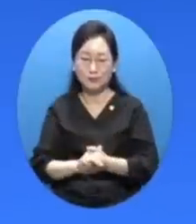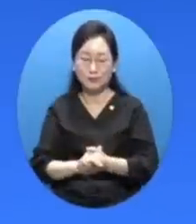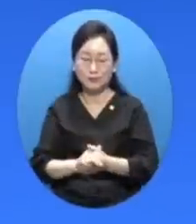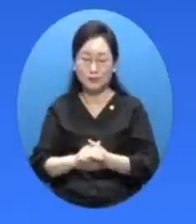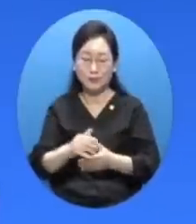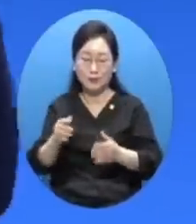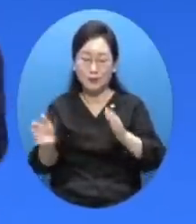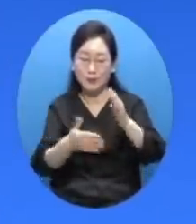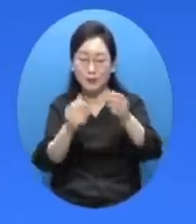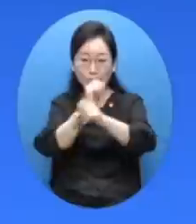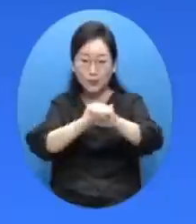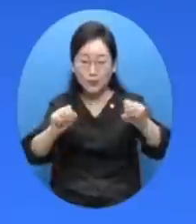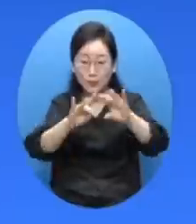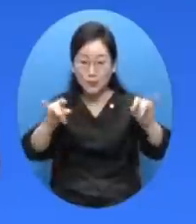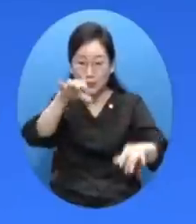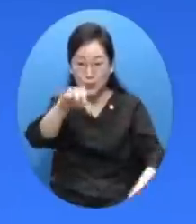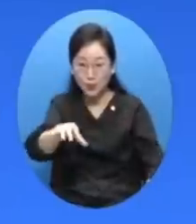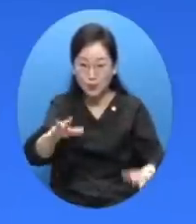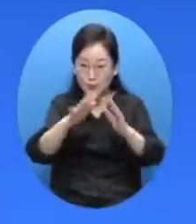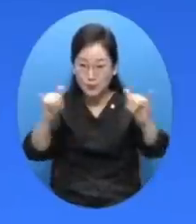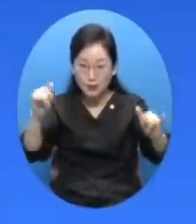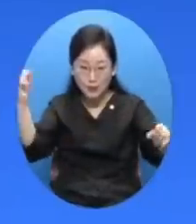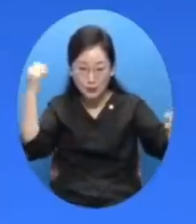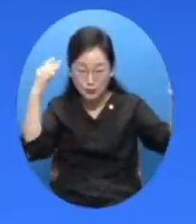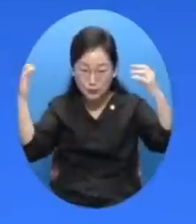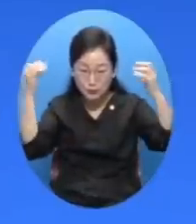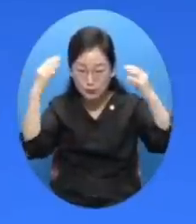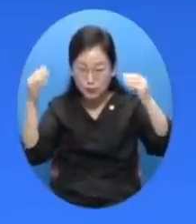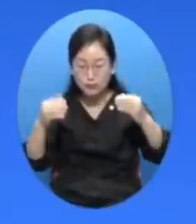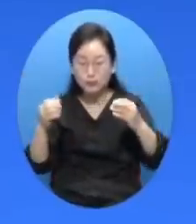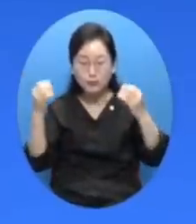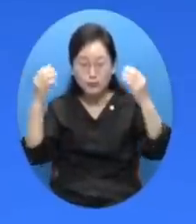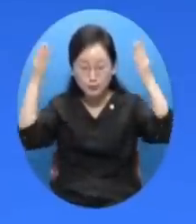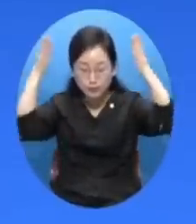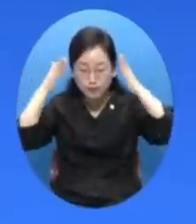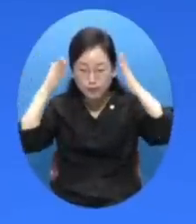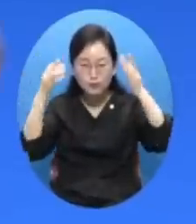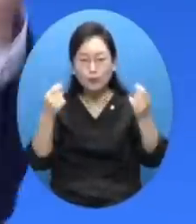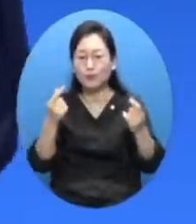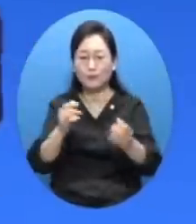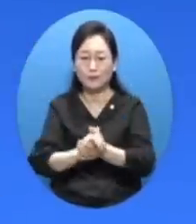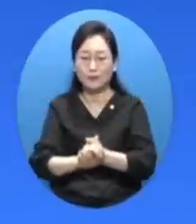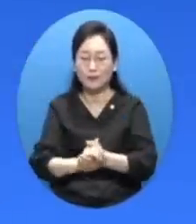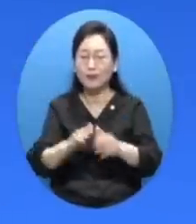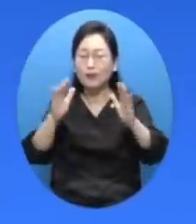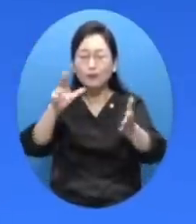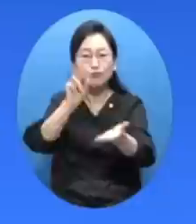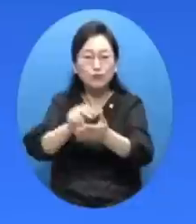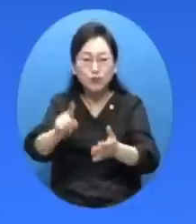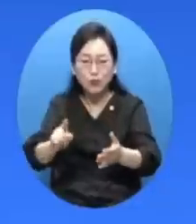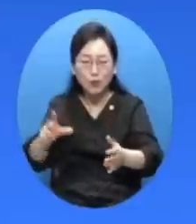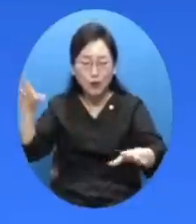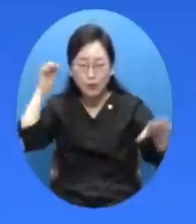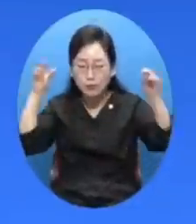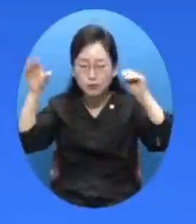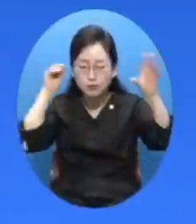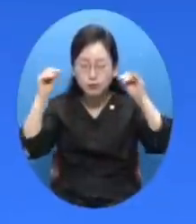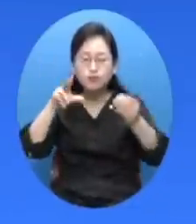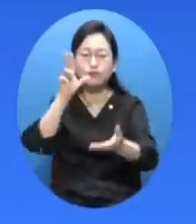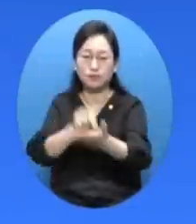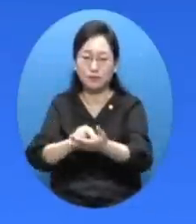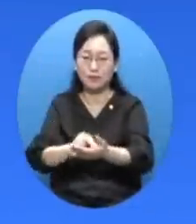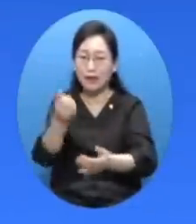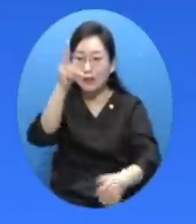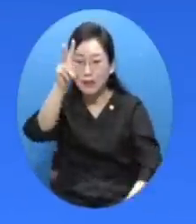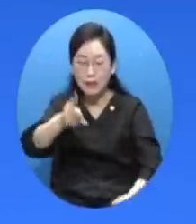광야는 사람의 소리가 안 들려오는 것입니다. 오늘 우리들의 문제가 뭡니까? 너무나 많은 소리를 듣고 삽니다. 밤낮